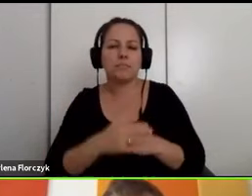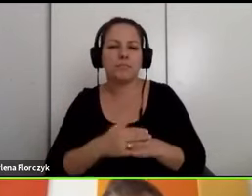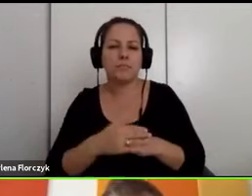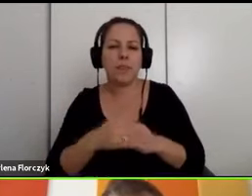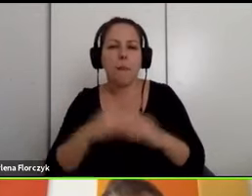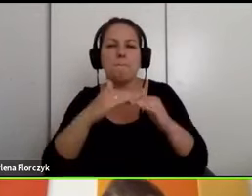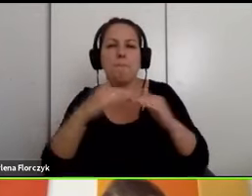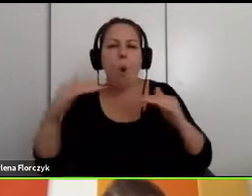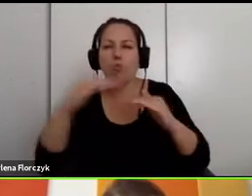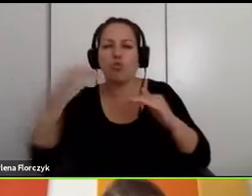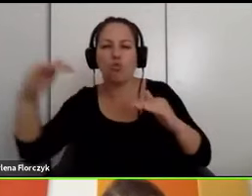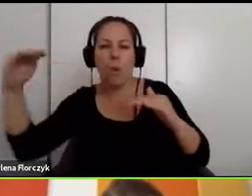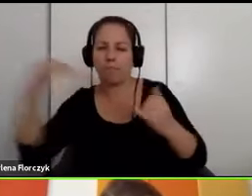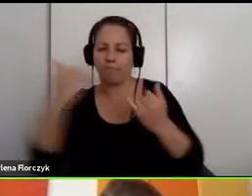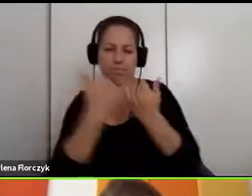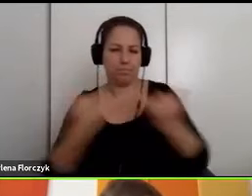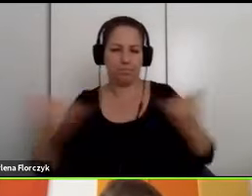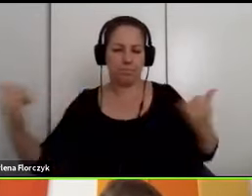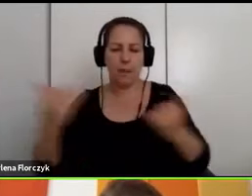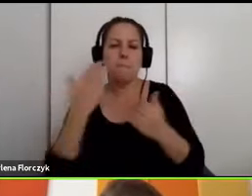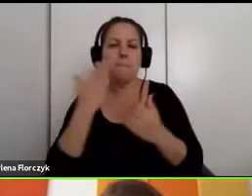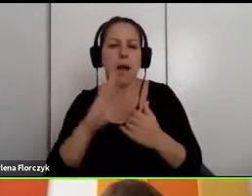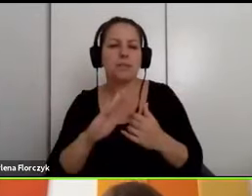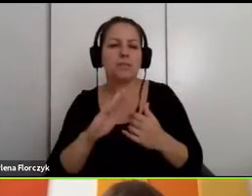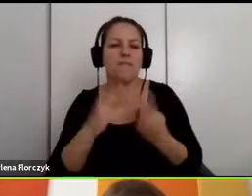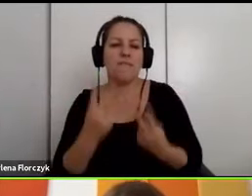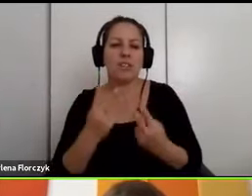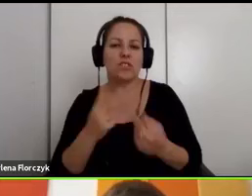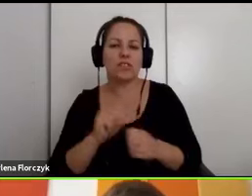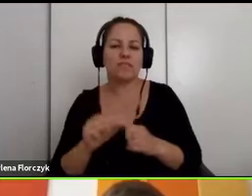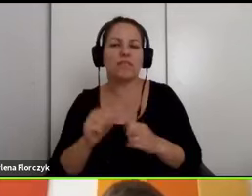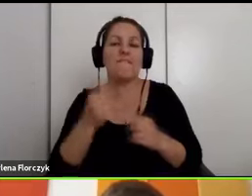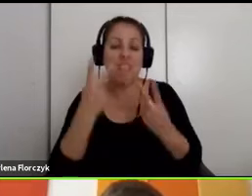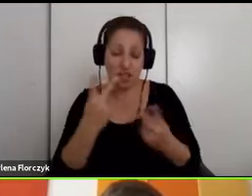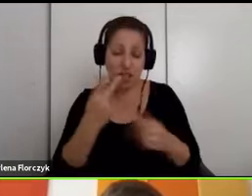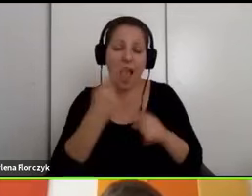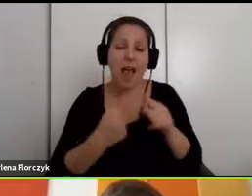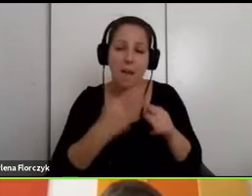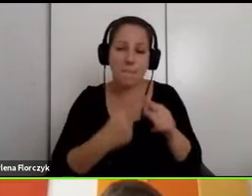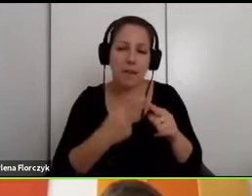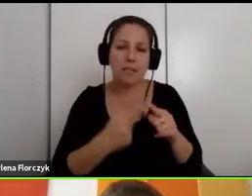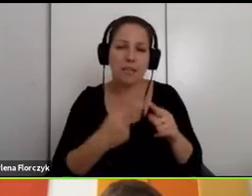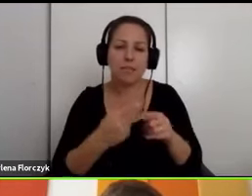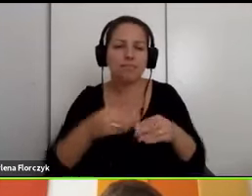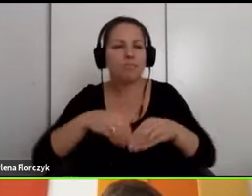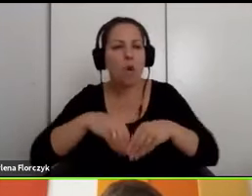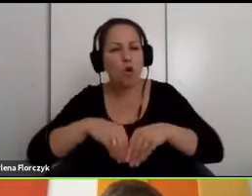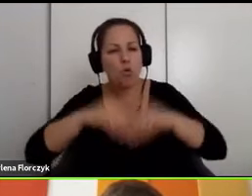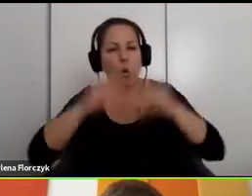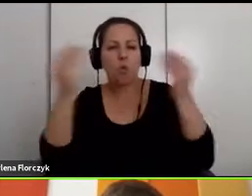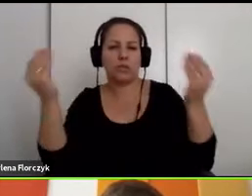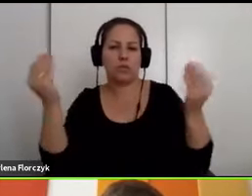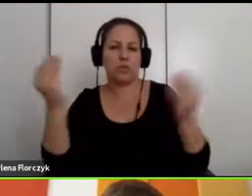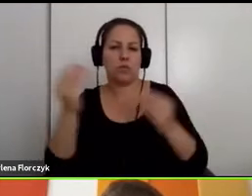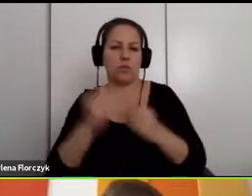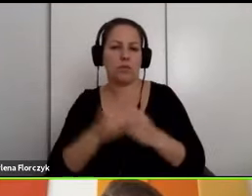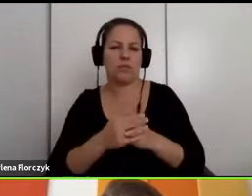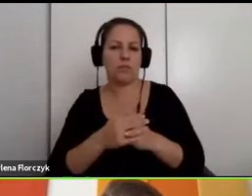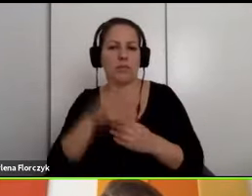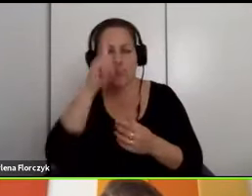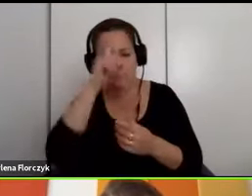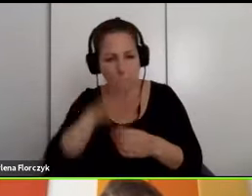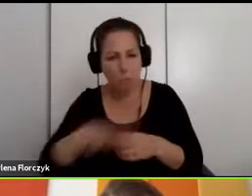poziomach. I jest ważny taki, jest ważnym elementem rozwoju takiego